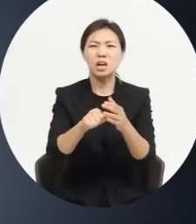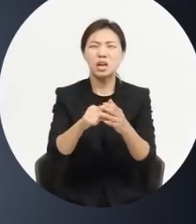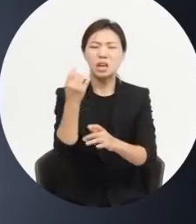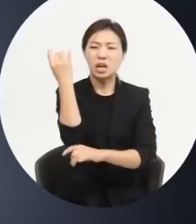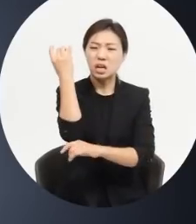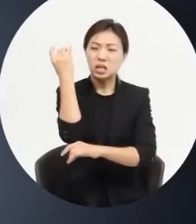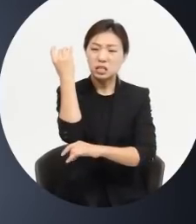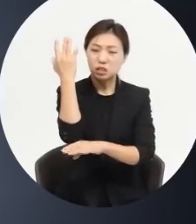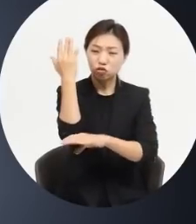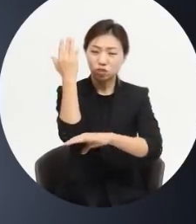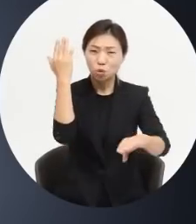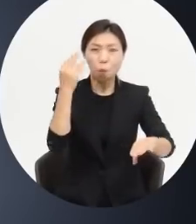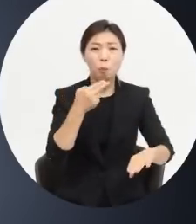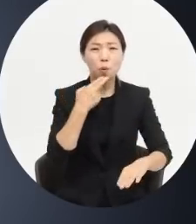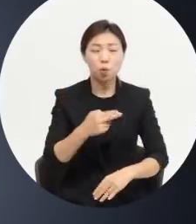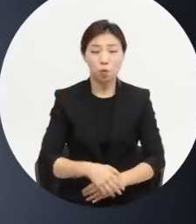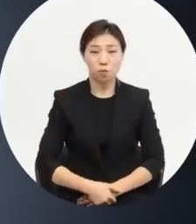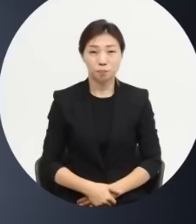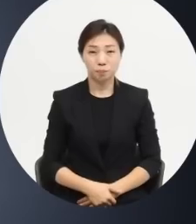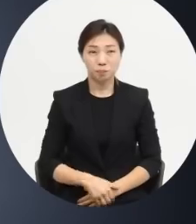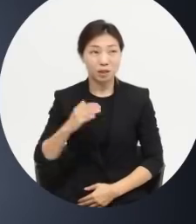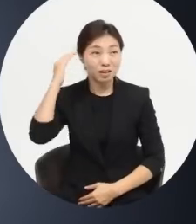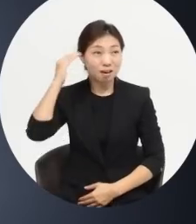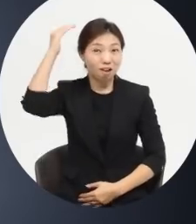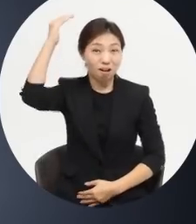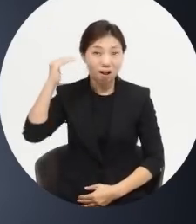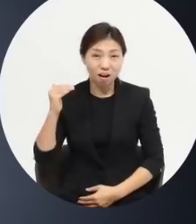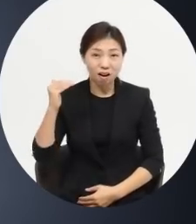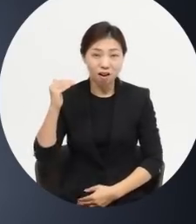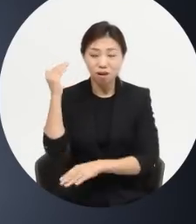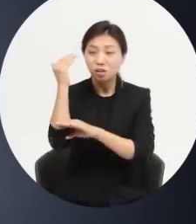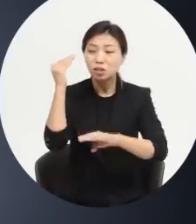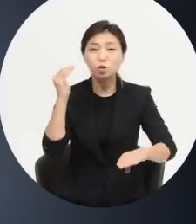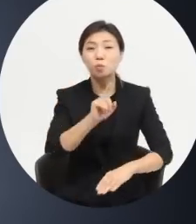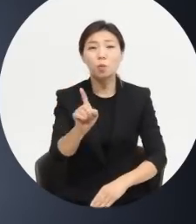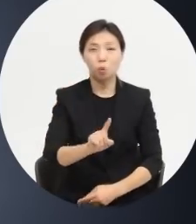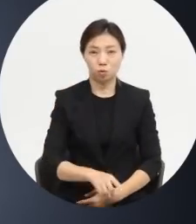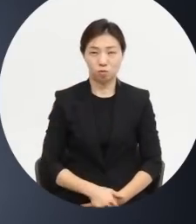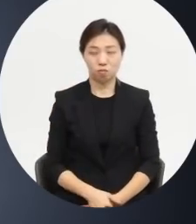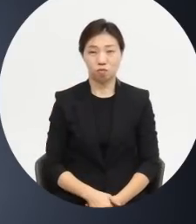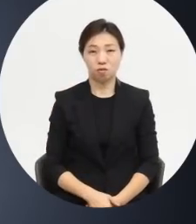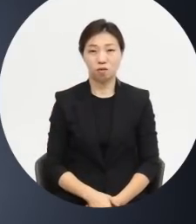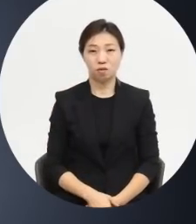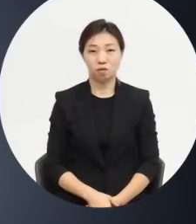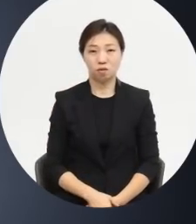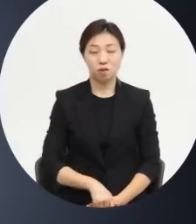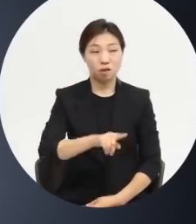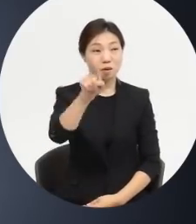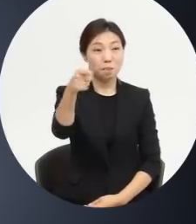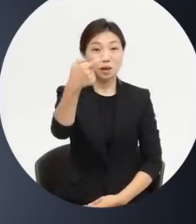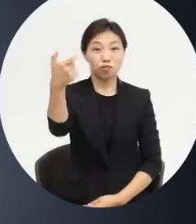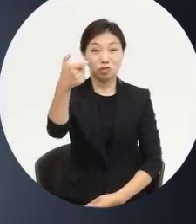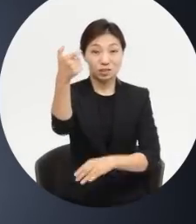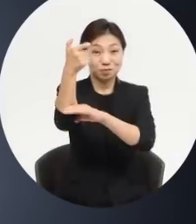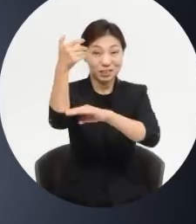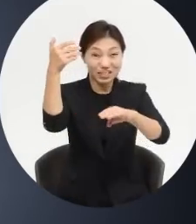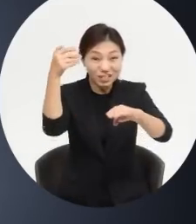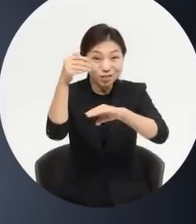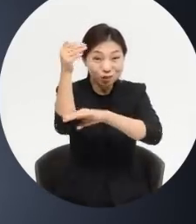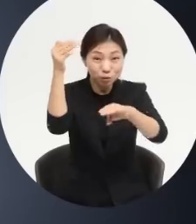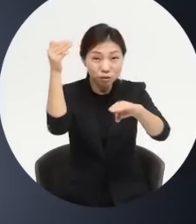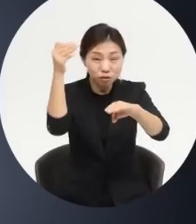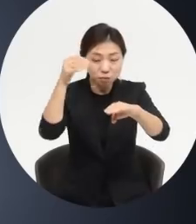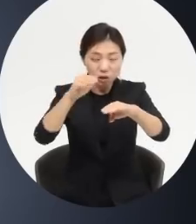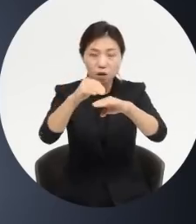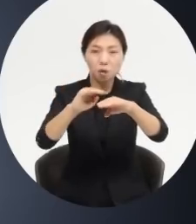기준이란 게 키가 크다 작다 이 말도 뭘 기준으로 하느냐는 거예요. 160을 기준으로